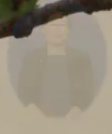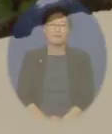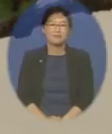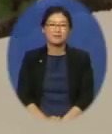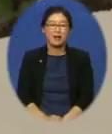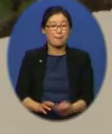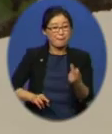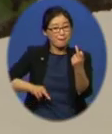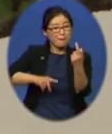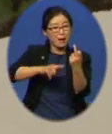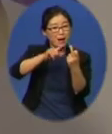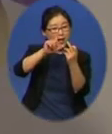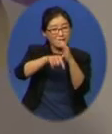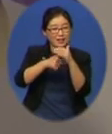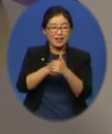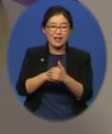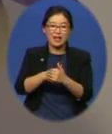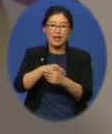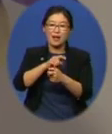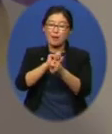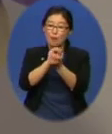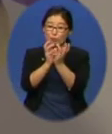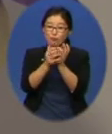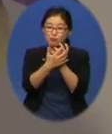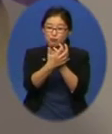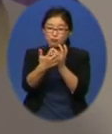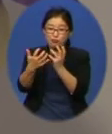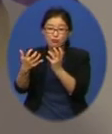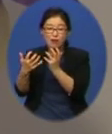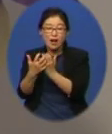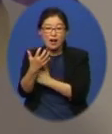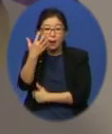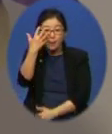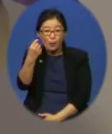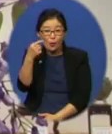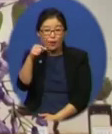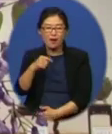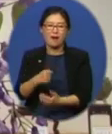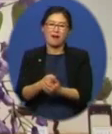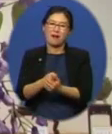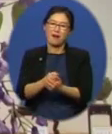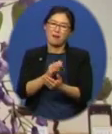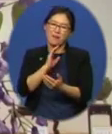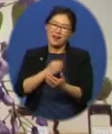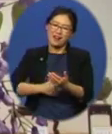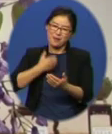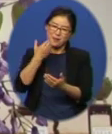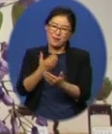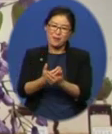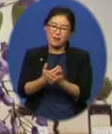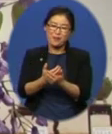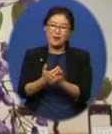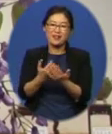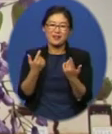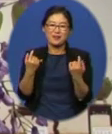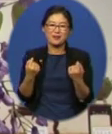산행을 하면서 야생화 군락지를 만나본 사람이면 감동의 물결을 결코 잊을 수 없는데요.